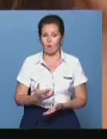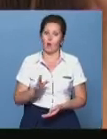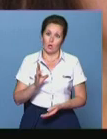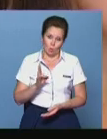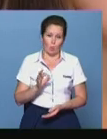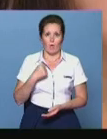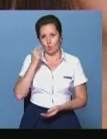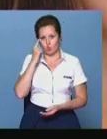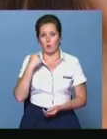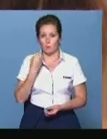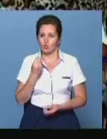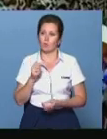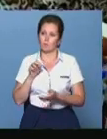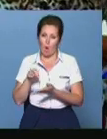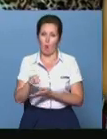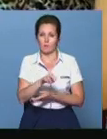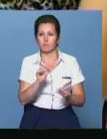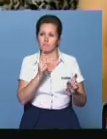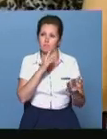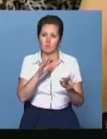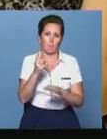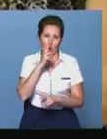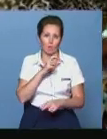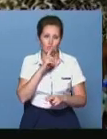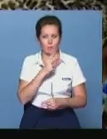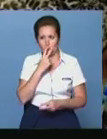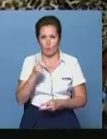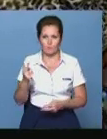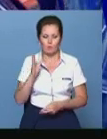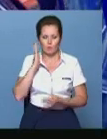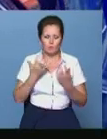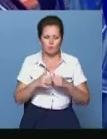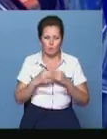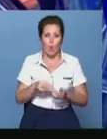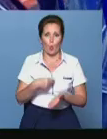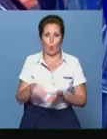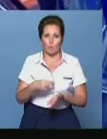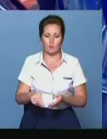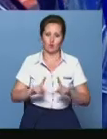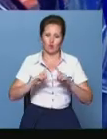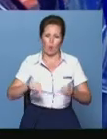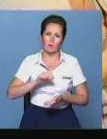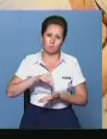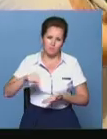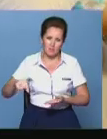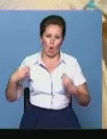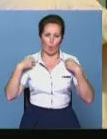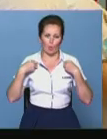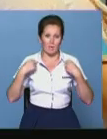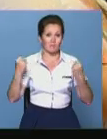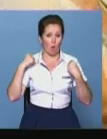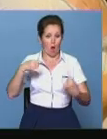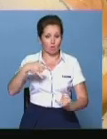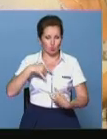думаю, что мы еще сходим, посмотрим. Мама будущей первоклассницы подсчитала, уже купленные школьно-письменные принадлежности, рюкзак, спортивный костюм